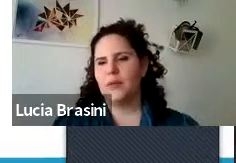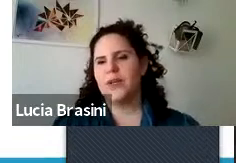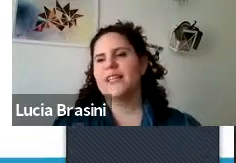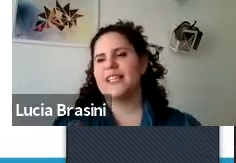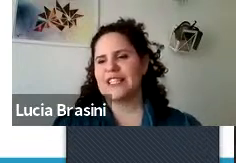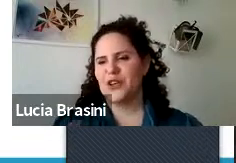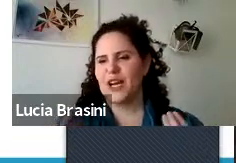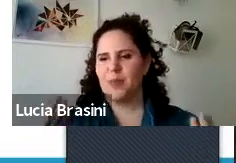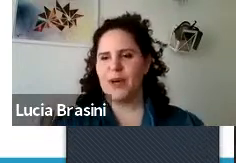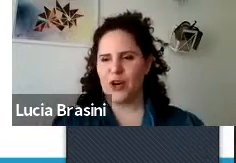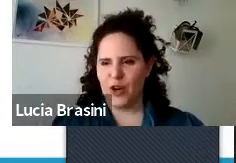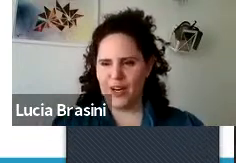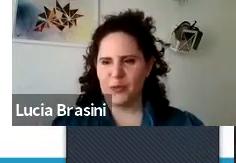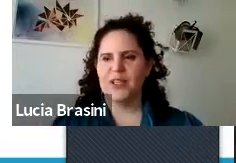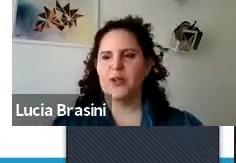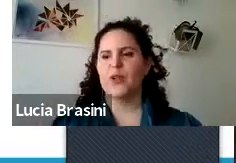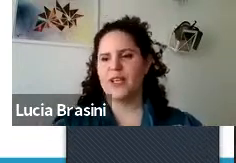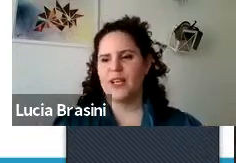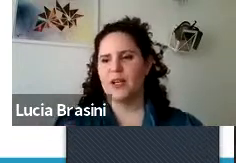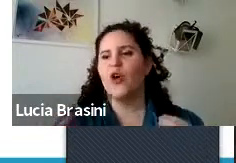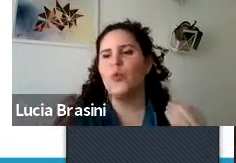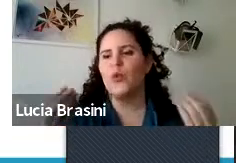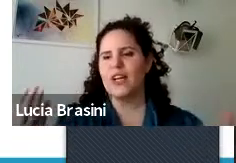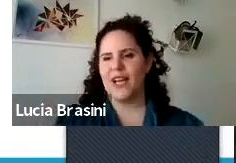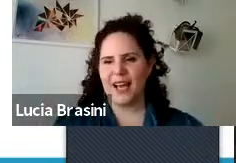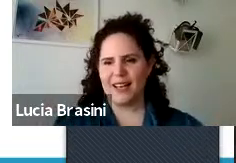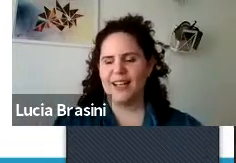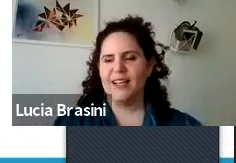scelgono l'abilitazione alla parola, quindi